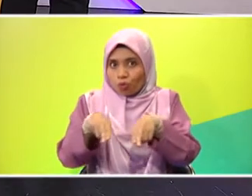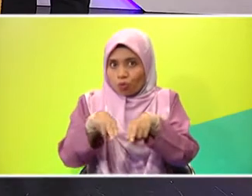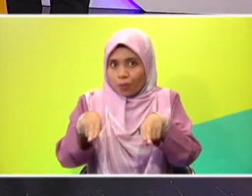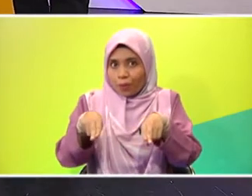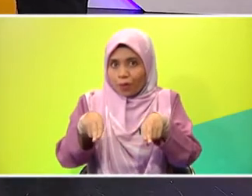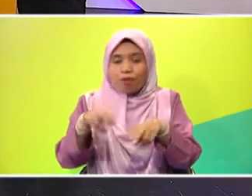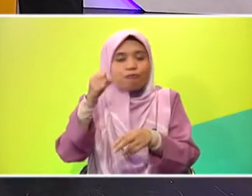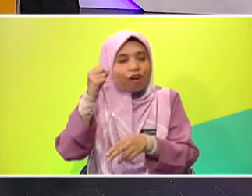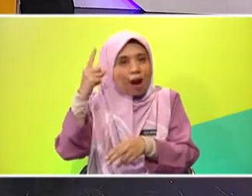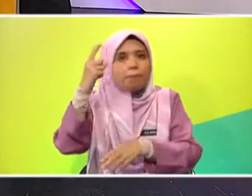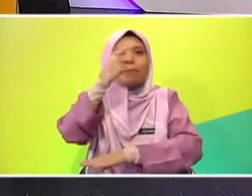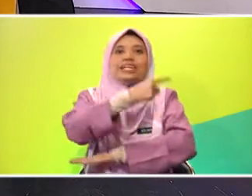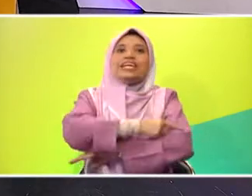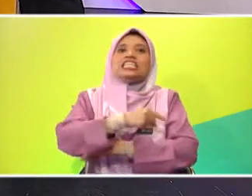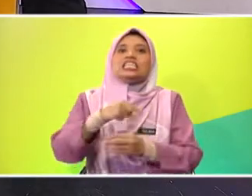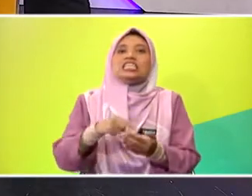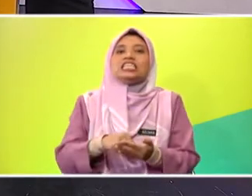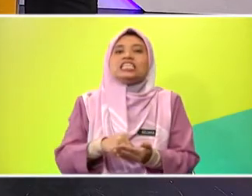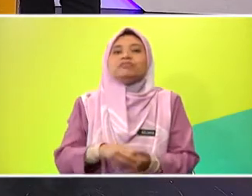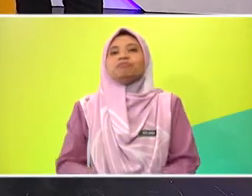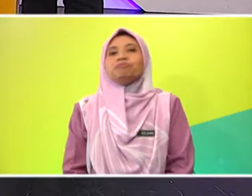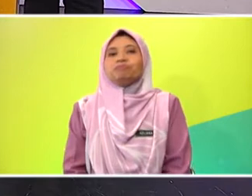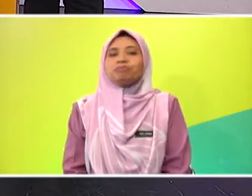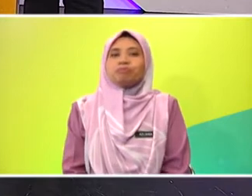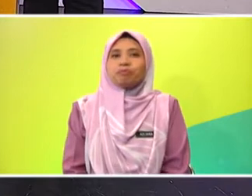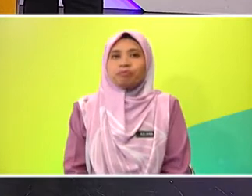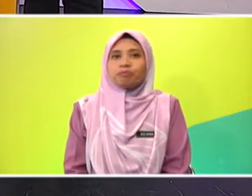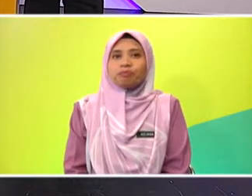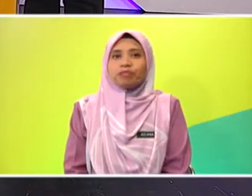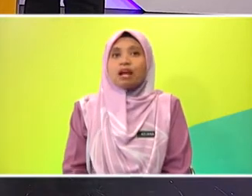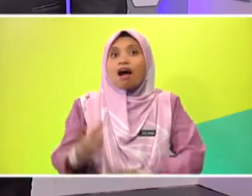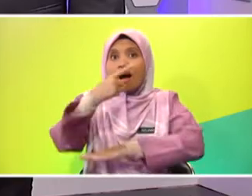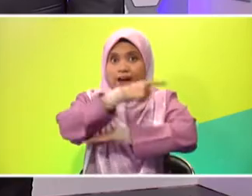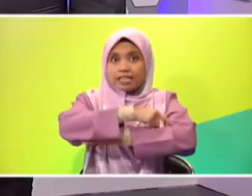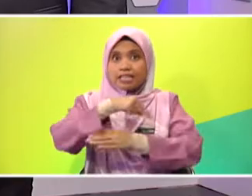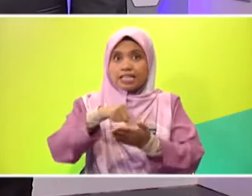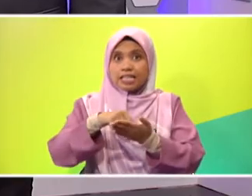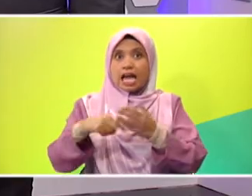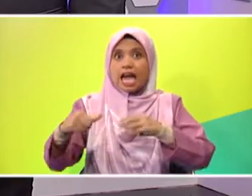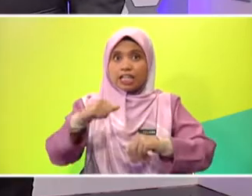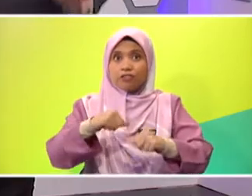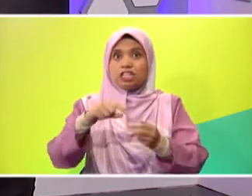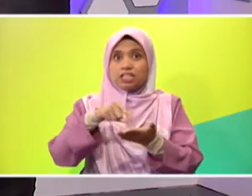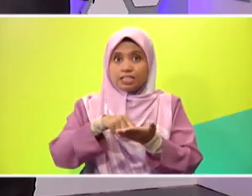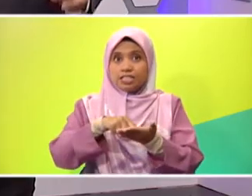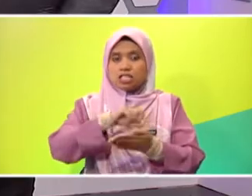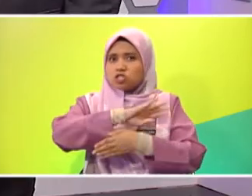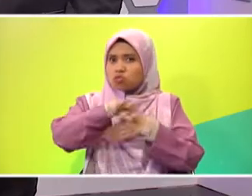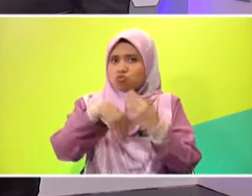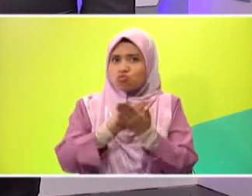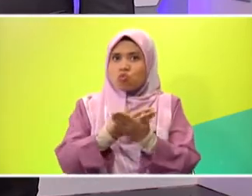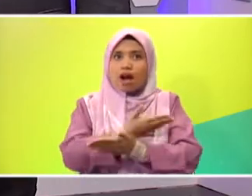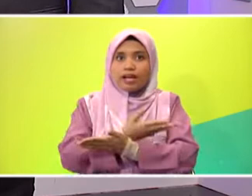bersedia sangat bersedih sesungguhnya by Karina tiba hari ini activity ini adalah karena dan anak murid semua